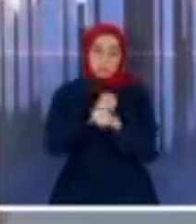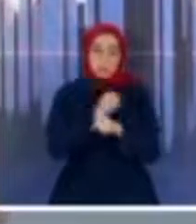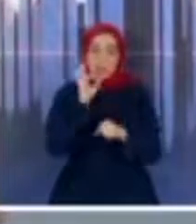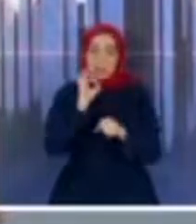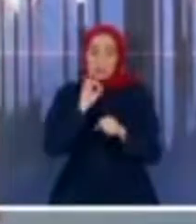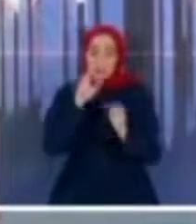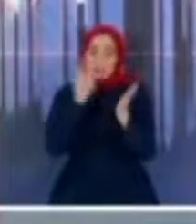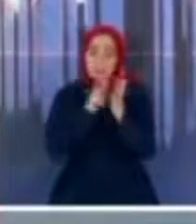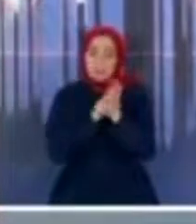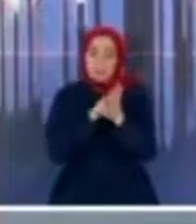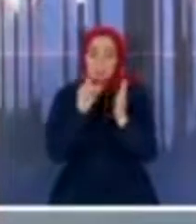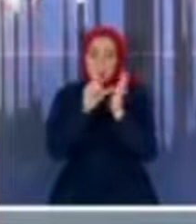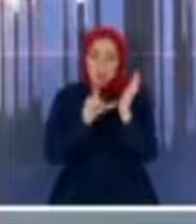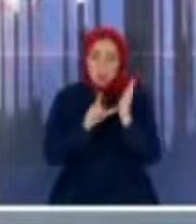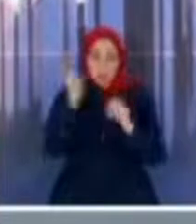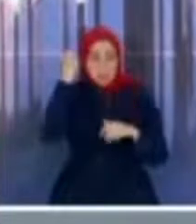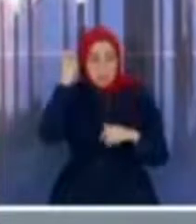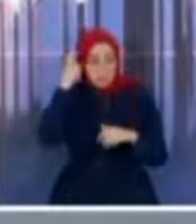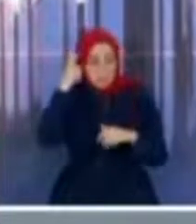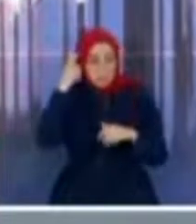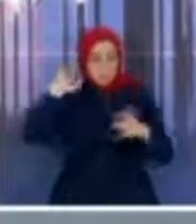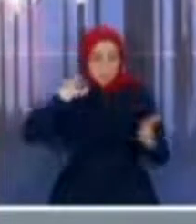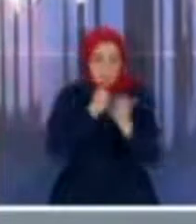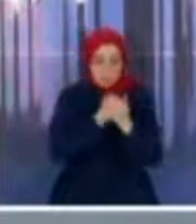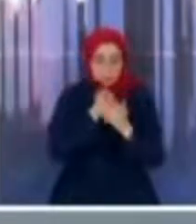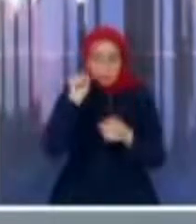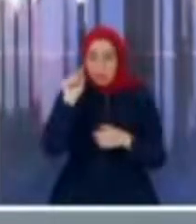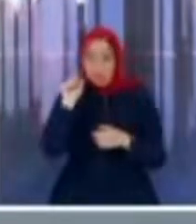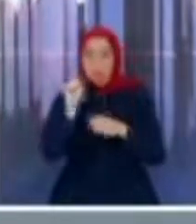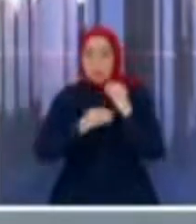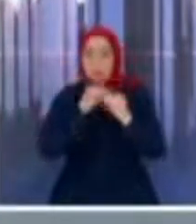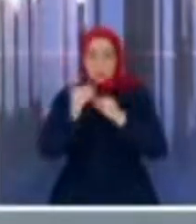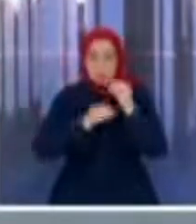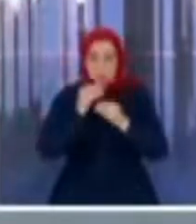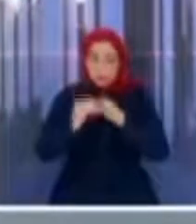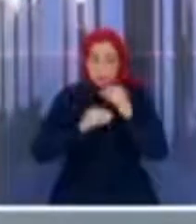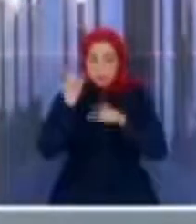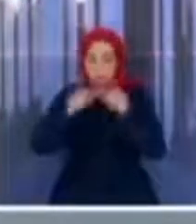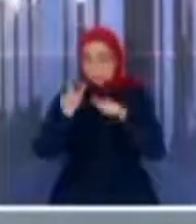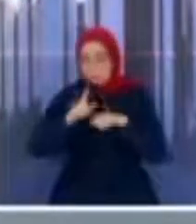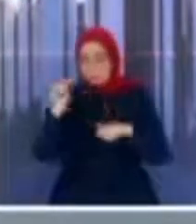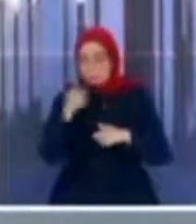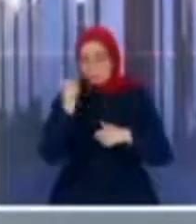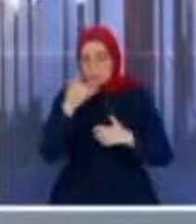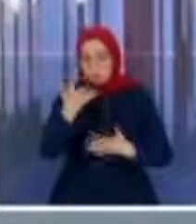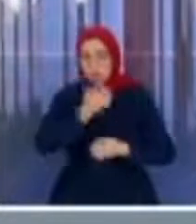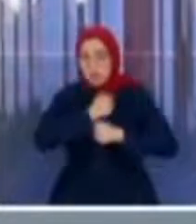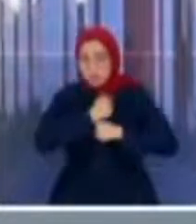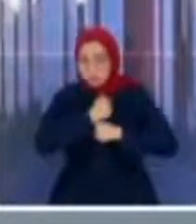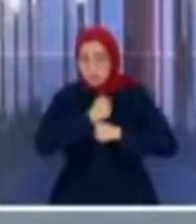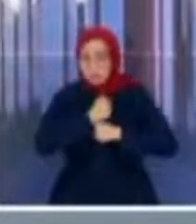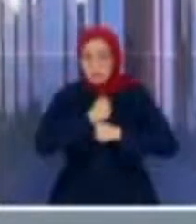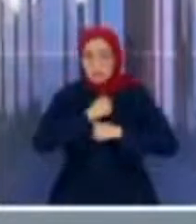الاحمر بالوعي اللي عنده بالحوادث الطرقات، وبانه هو زاد داخل ومنخرط في الاستجابه للحوادث هذه عن طريق الاسعافات